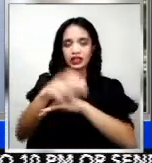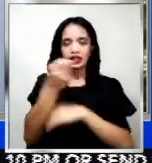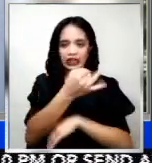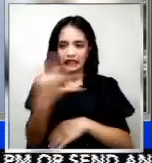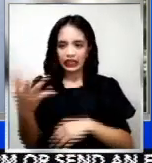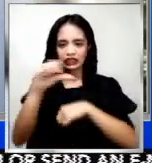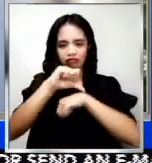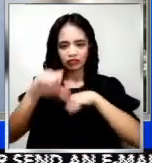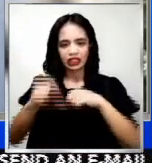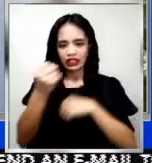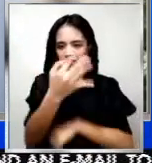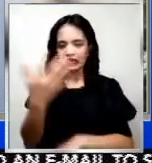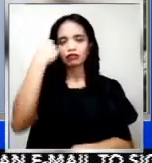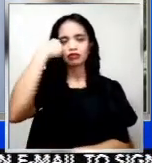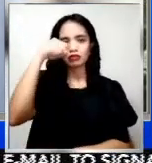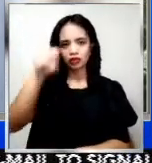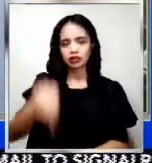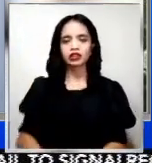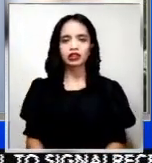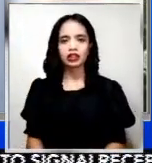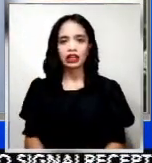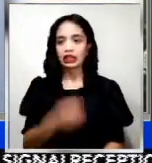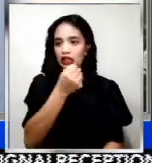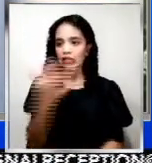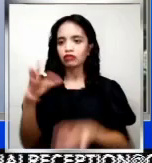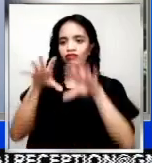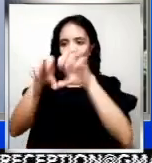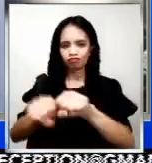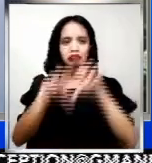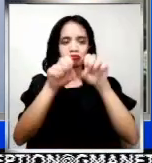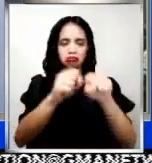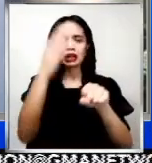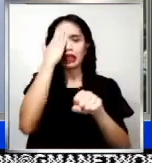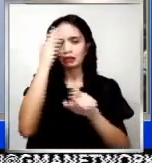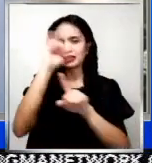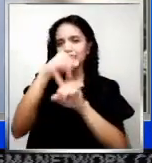at ilan na mga nahuli, na aresto. Maraming salamat, Mark Salazar.